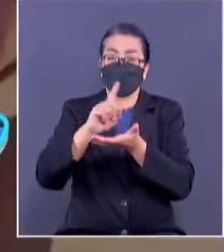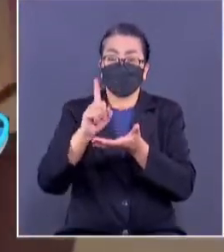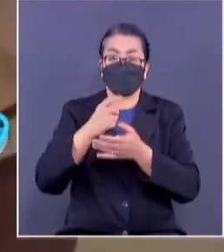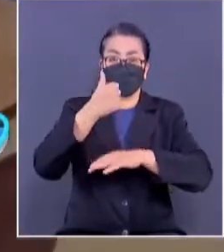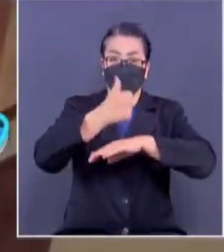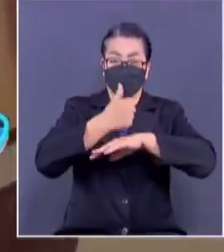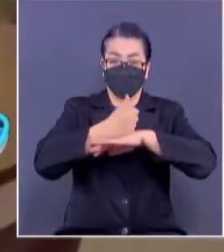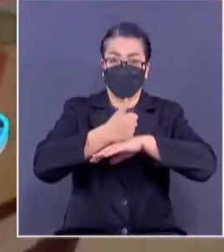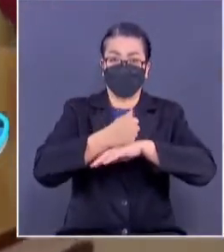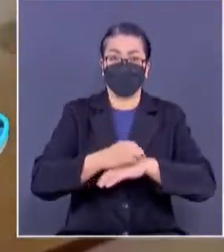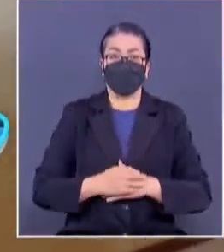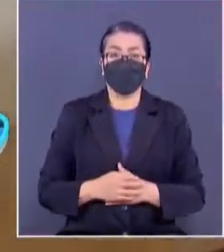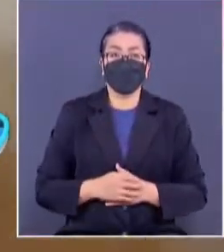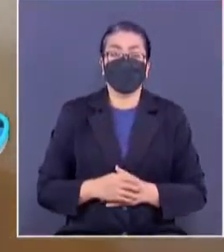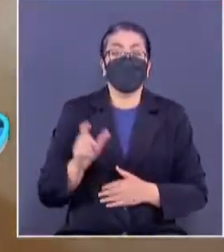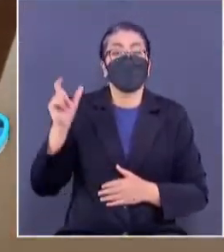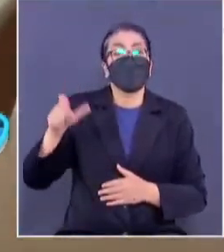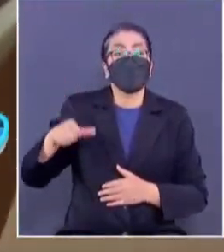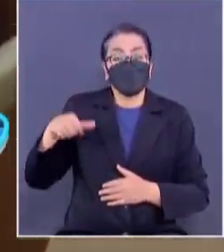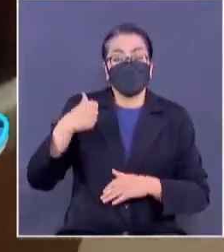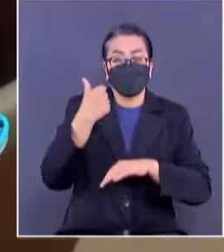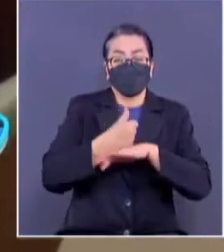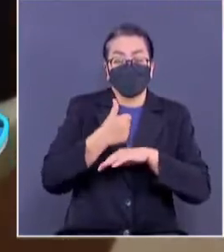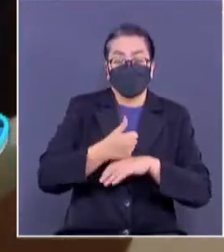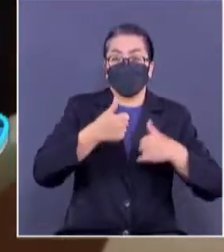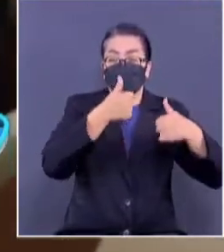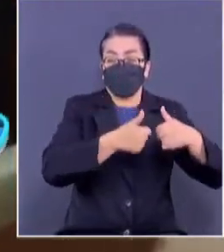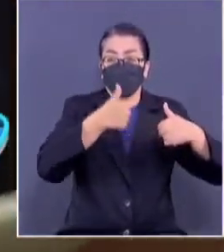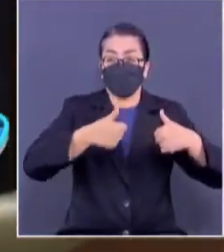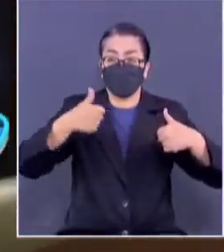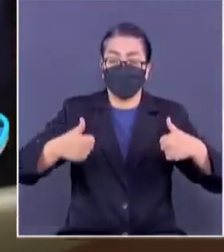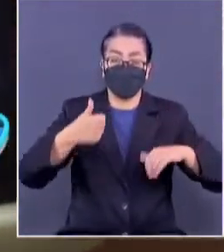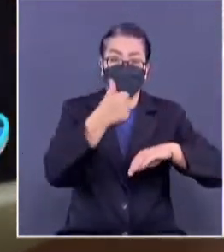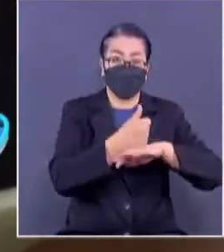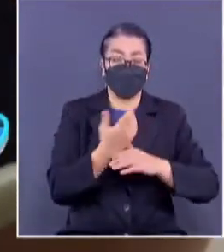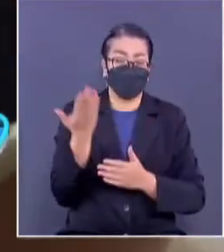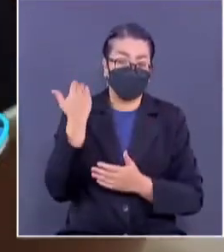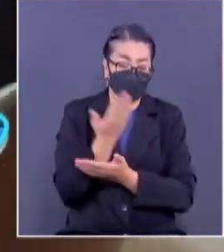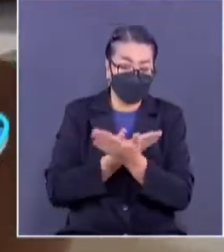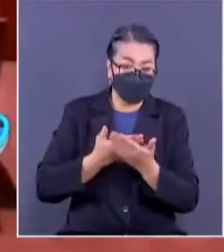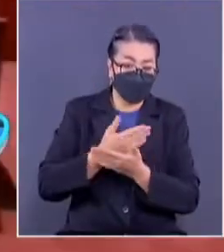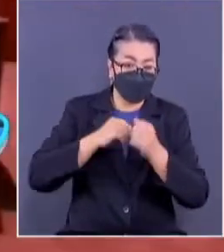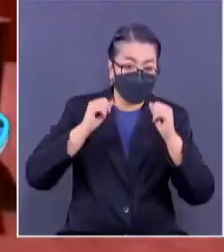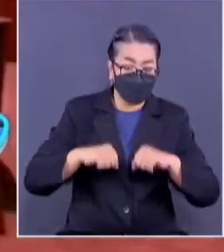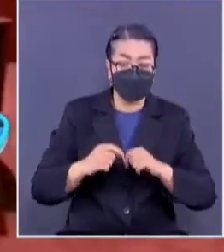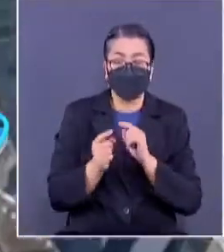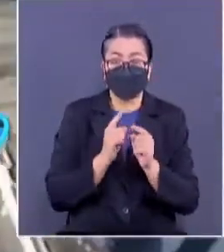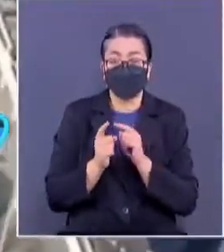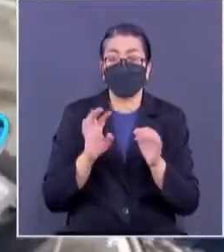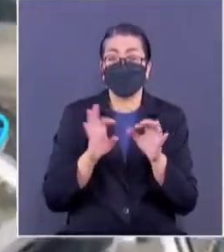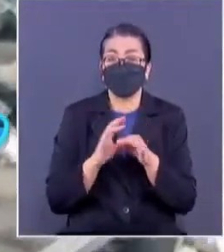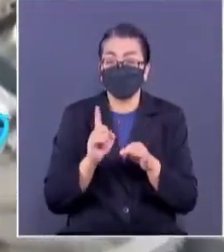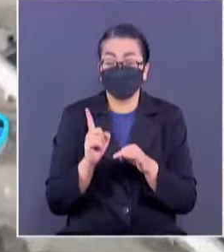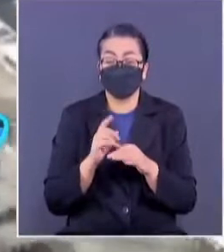ประธานาธิบดีอำเภอหนึ่งเอามาปรุงของฝรั่งเศสนะครับรวมถึงนายกรัฐมนตรีโอลาสโซนของยามณีแล้วก็ย้ำด้วยครับ